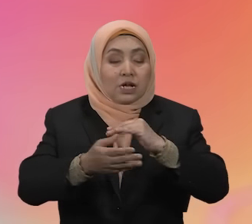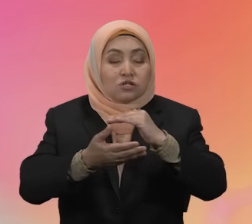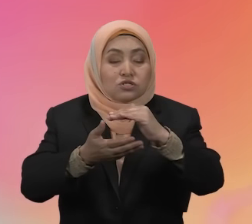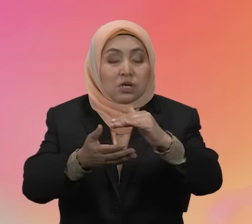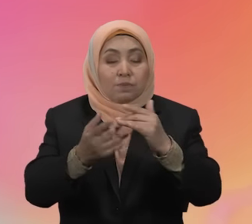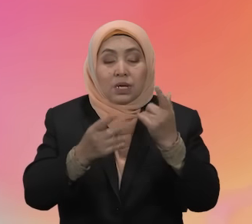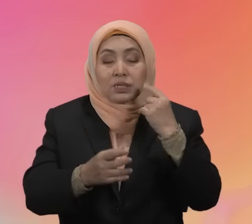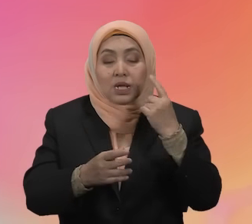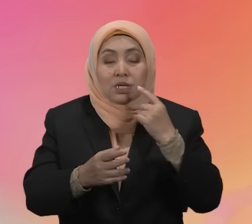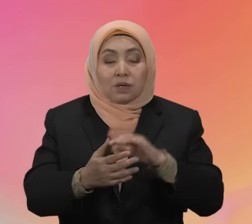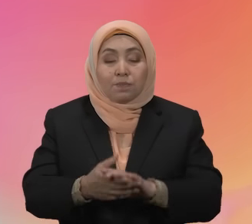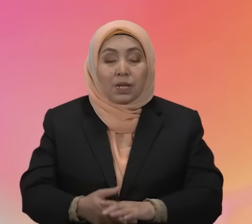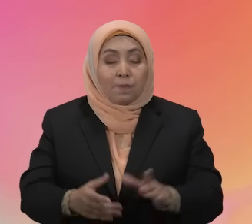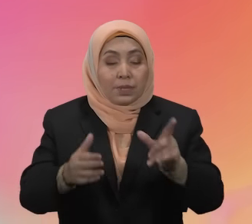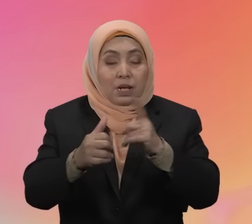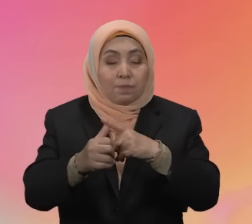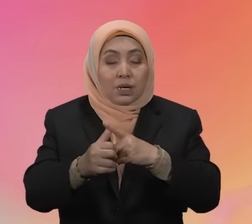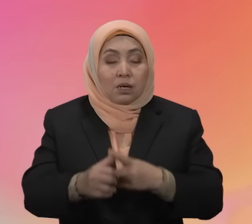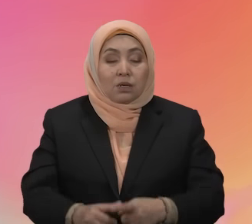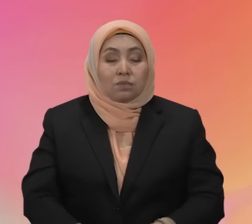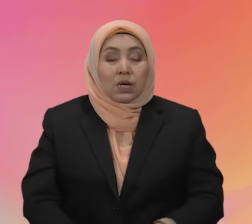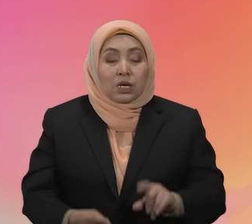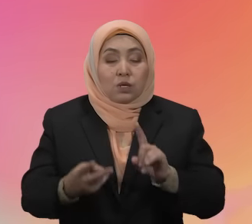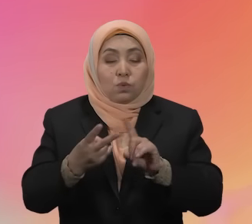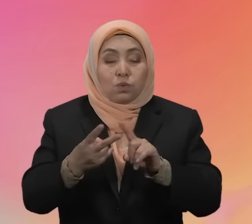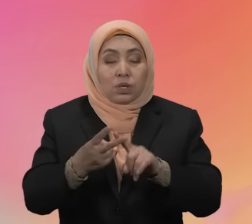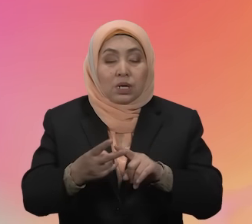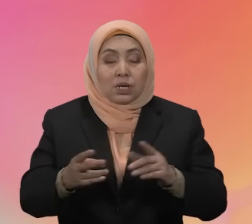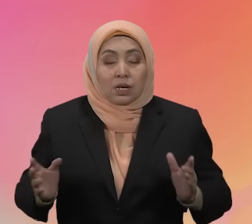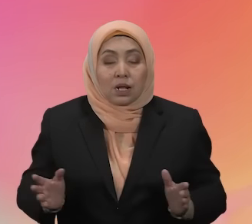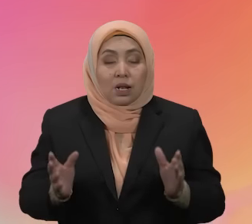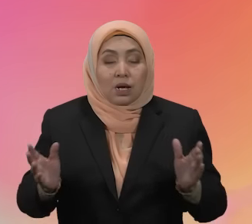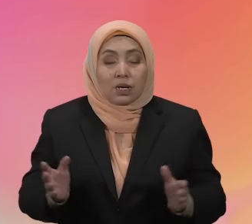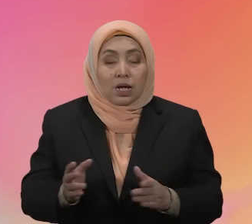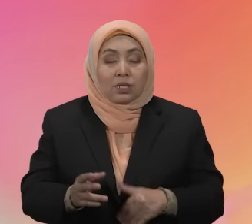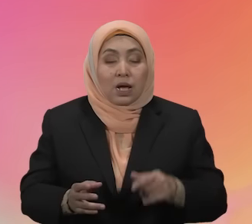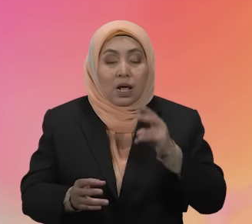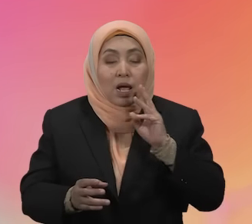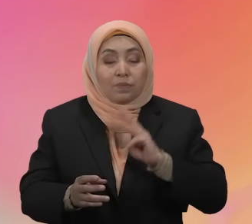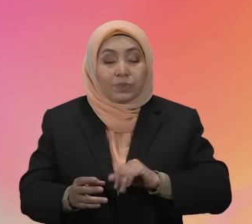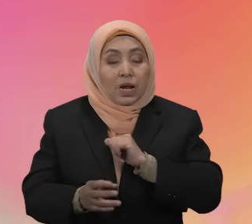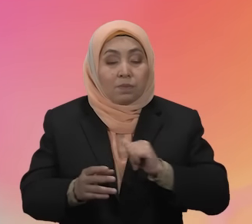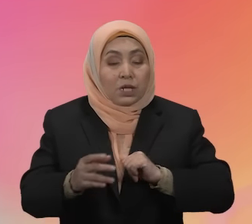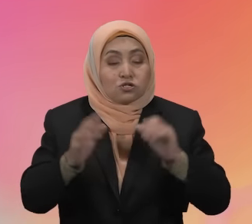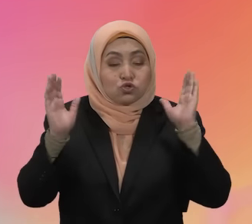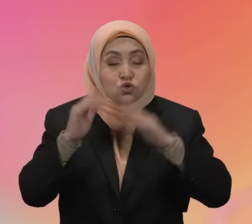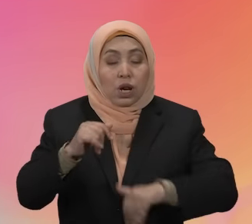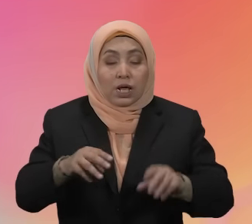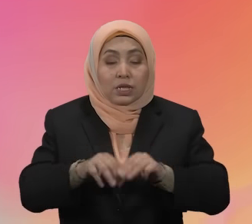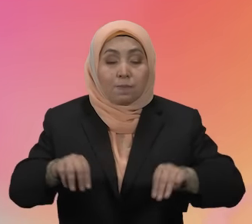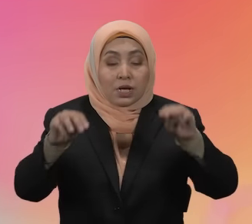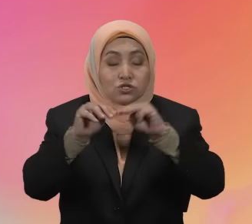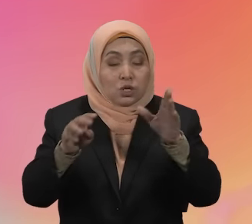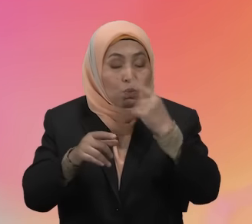disampaikan sebentar tadi. Yang pertama. Yang kedua, galakkan ahli keluarga untuk menyertai solat berjemaah di masjid,